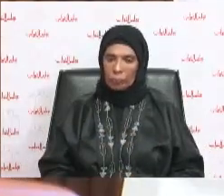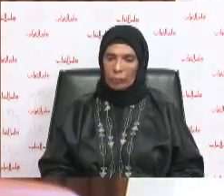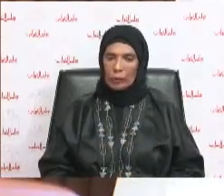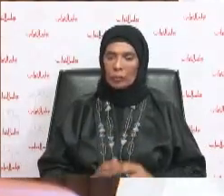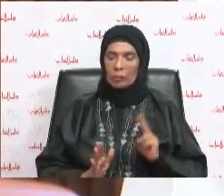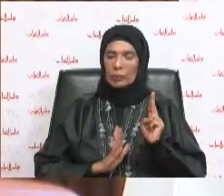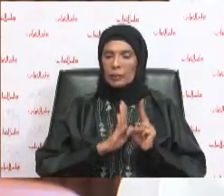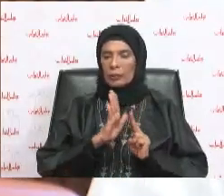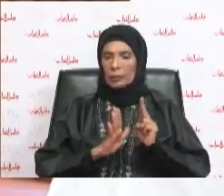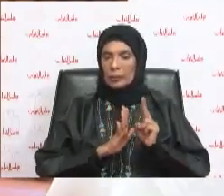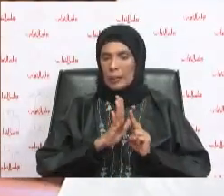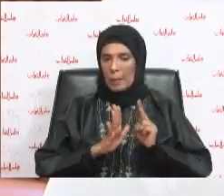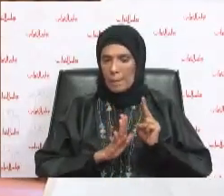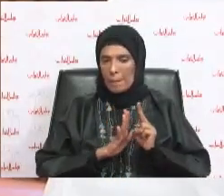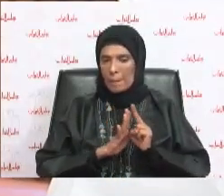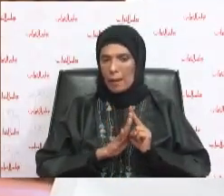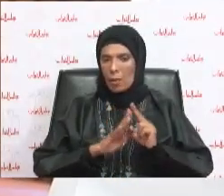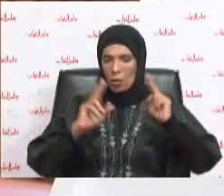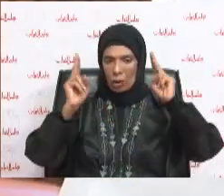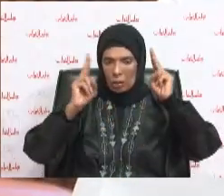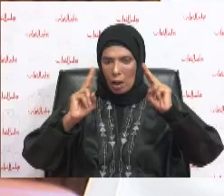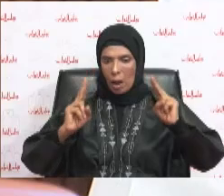التأثيرات مثل الكهرباء